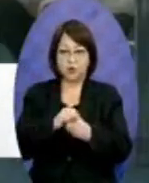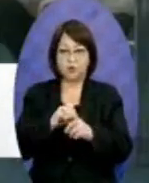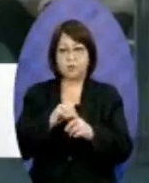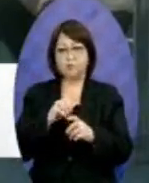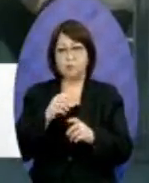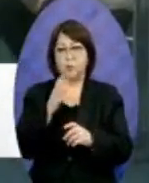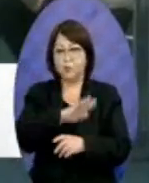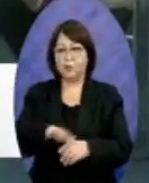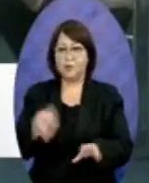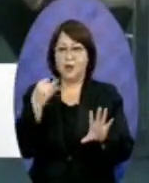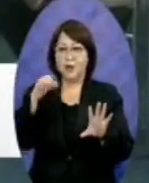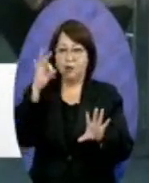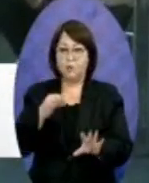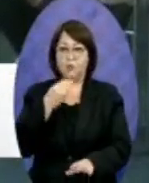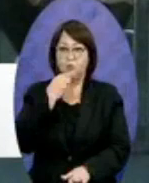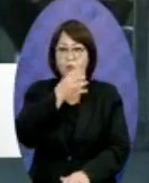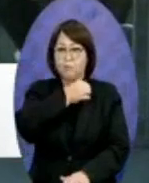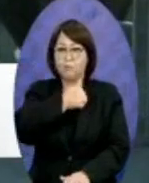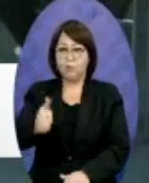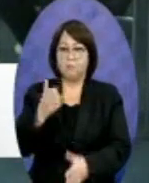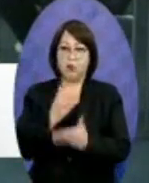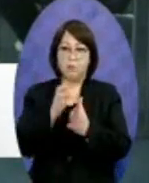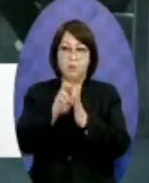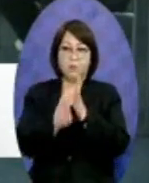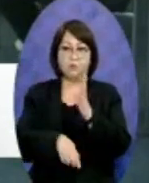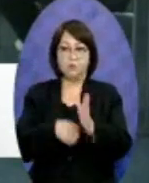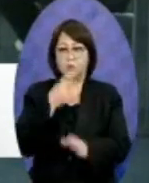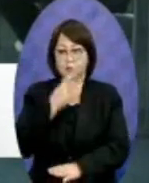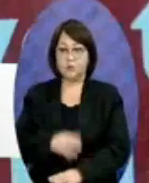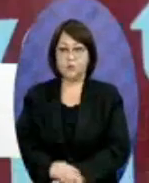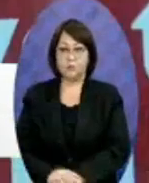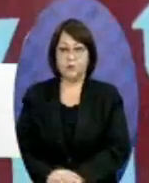70% нь үргэлж шударга байх боломжгүй гэж үзсэн